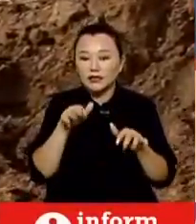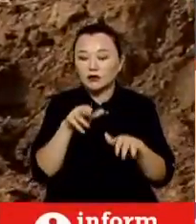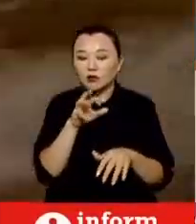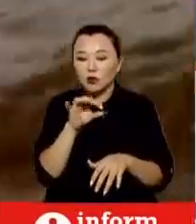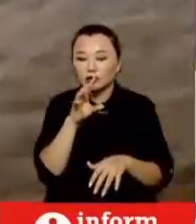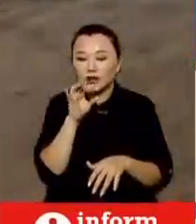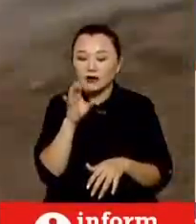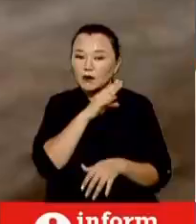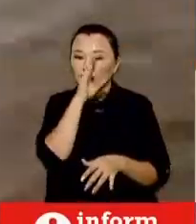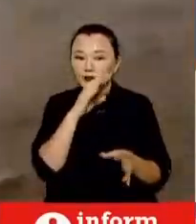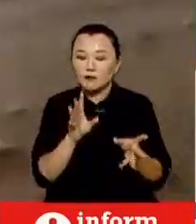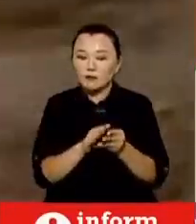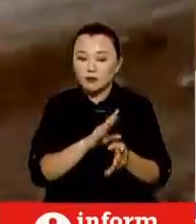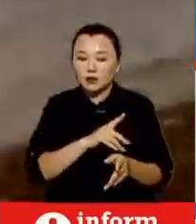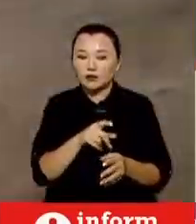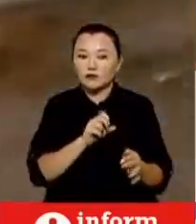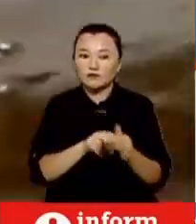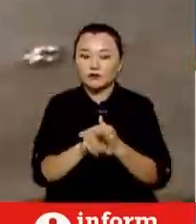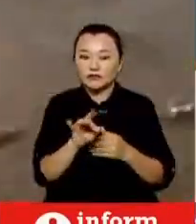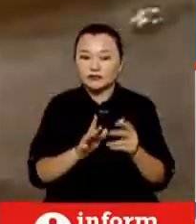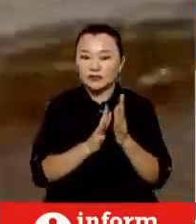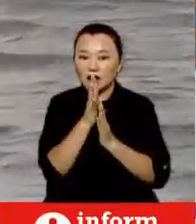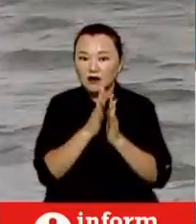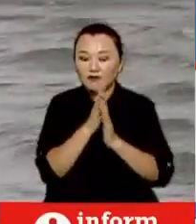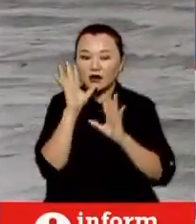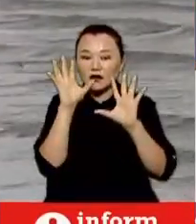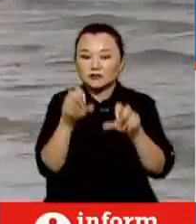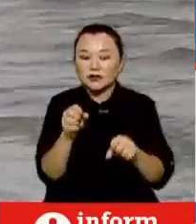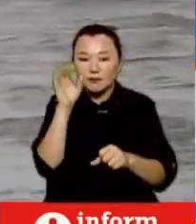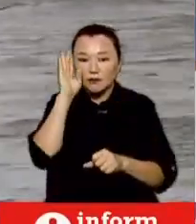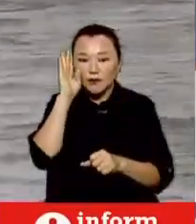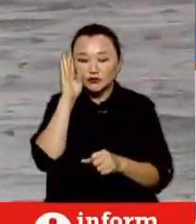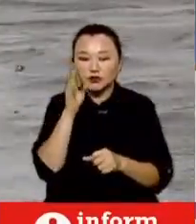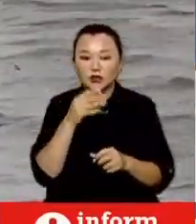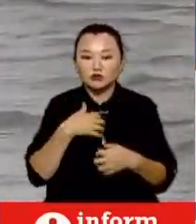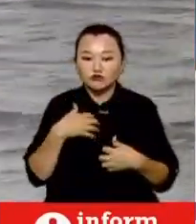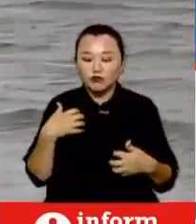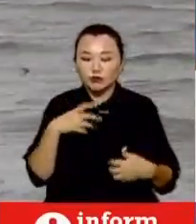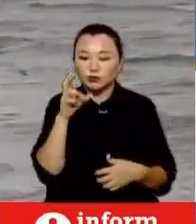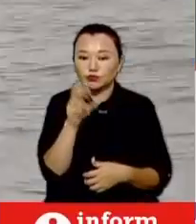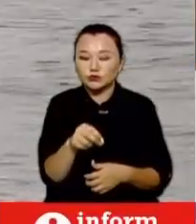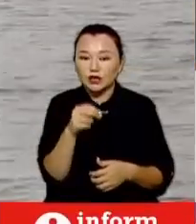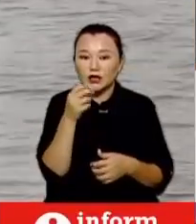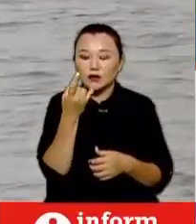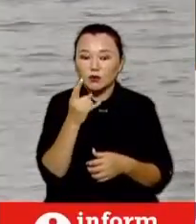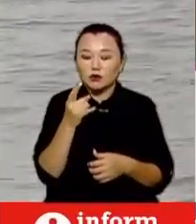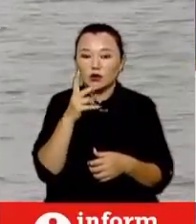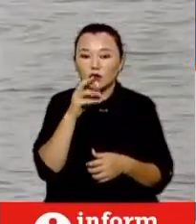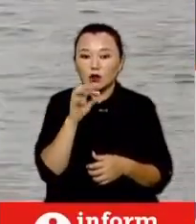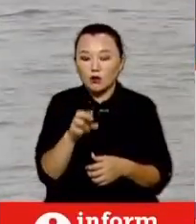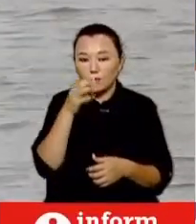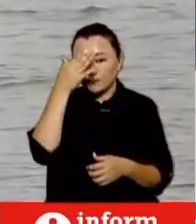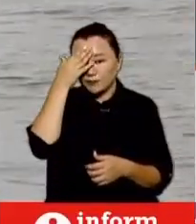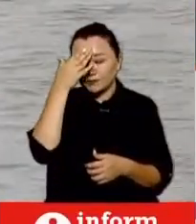вместе с родителями. Она выбежала из камышей и набросилась на мальчика. Дикое животное укусило ребенка в лоб. Раны были